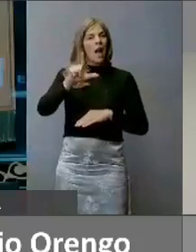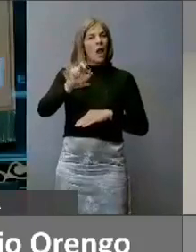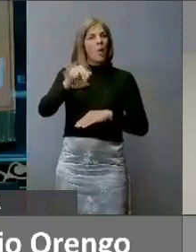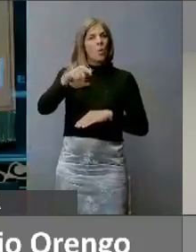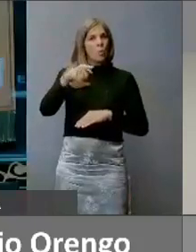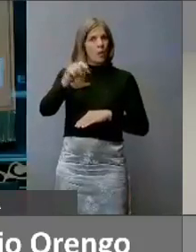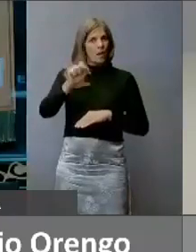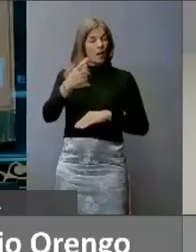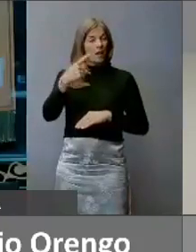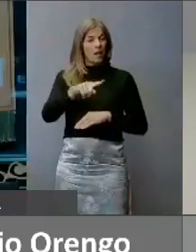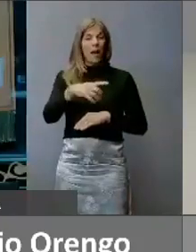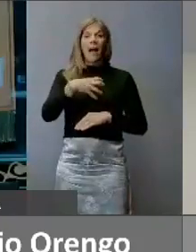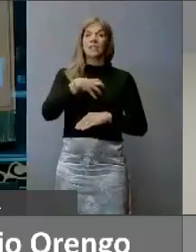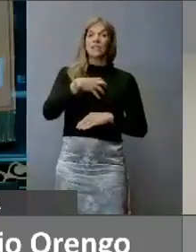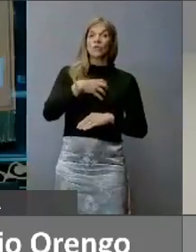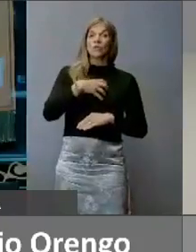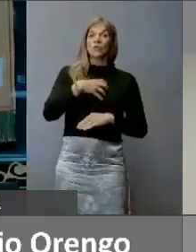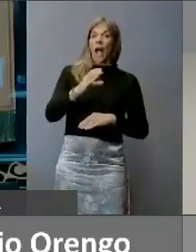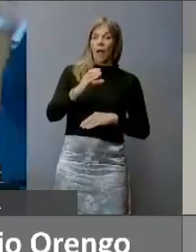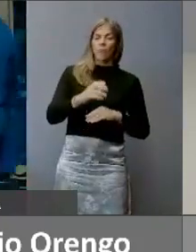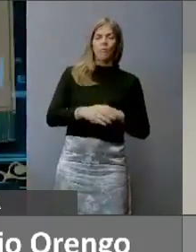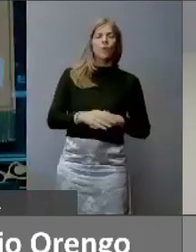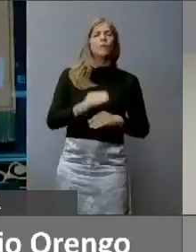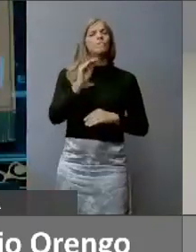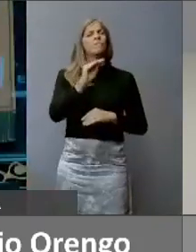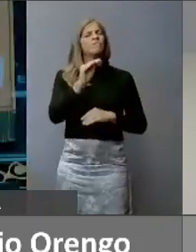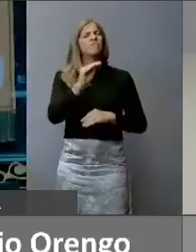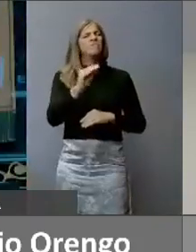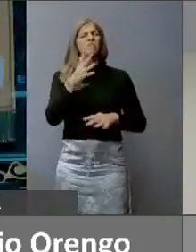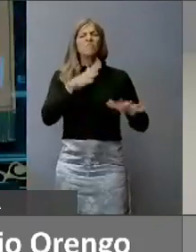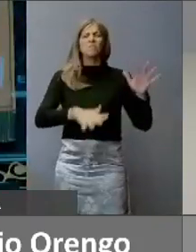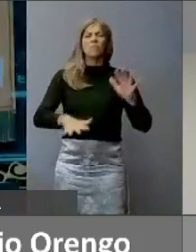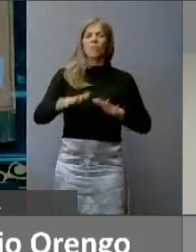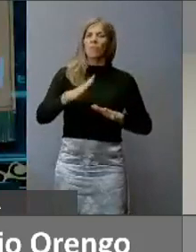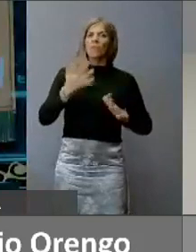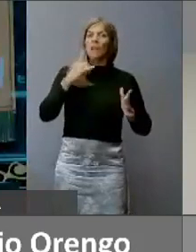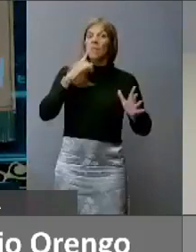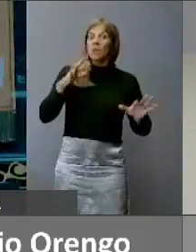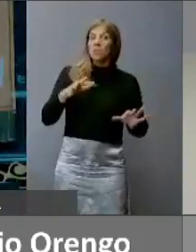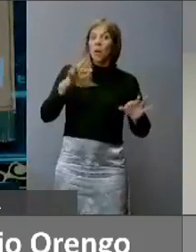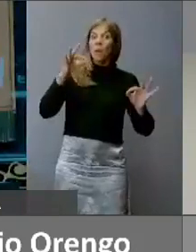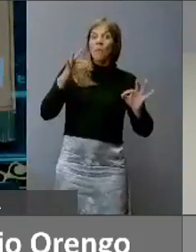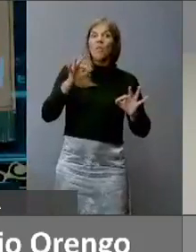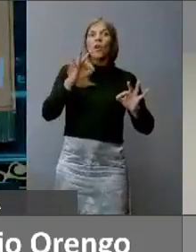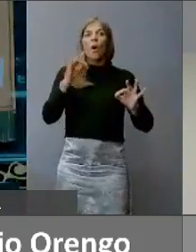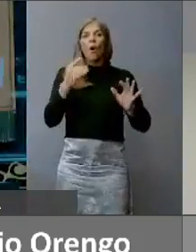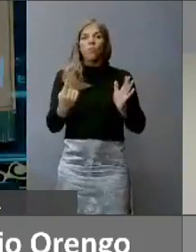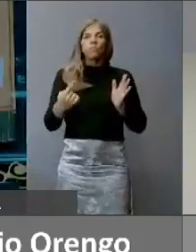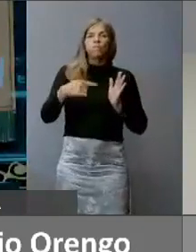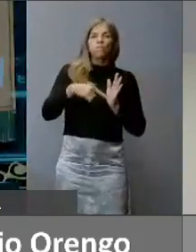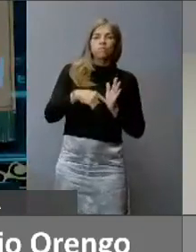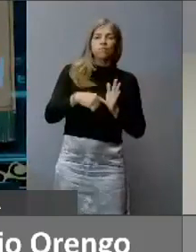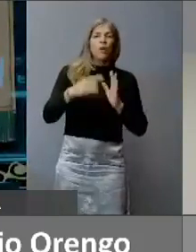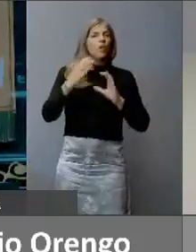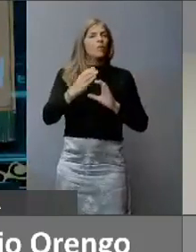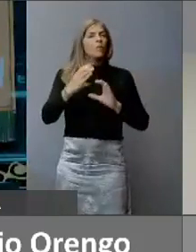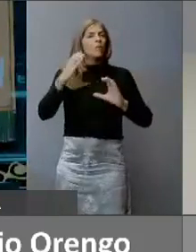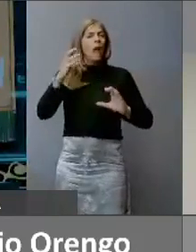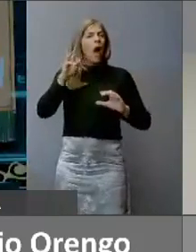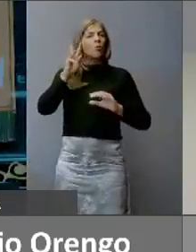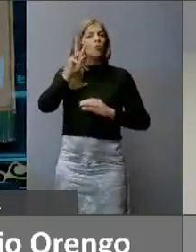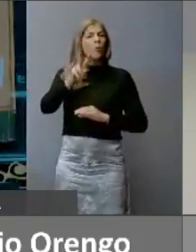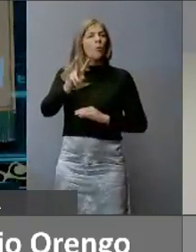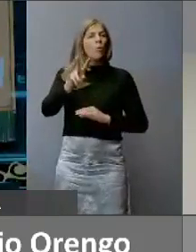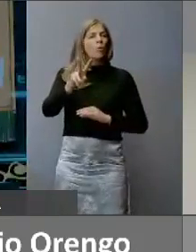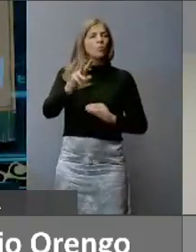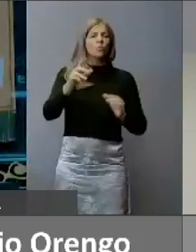si richiedono informazioni in merito alla sospensione all'eventuale ripristino del servizio amt volabus di collegamento tra la